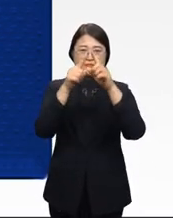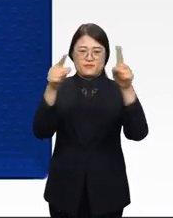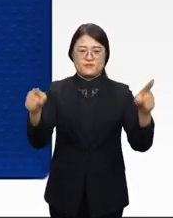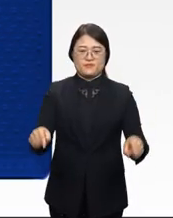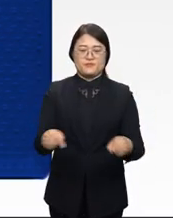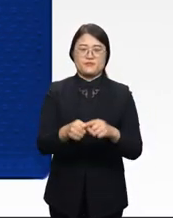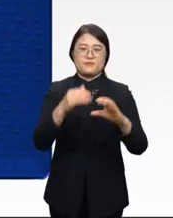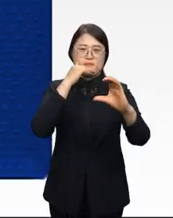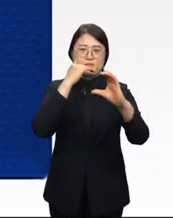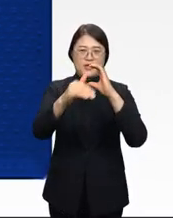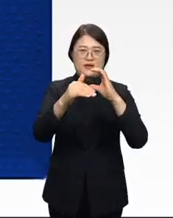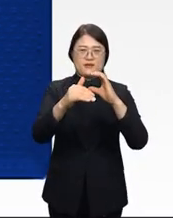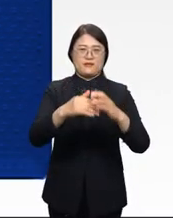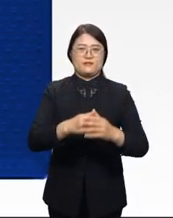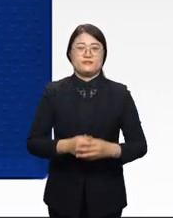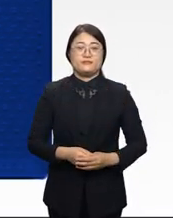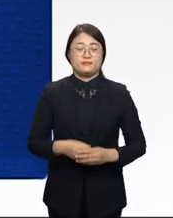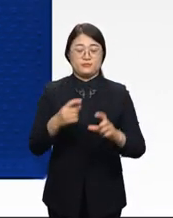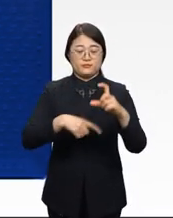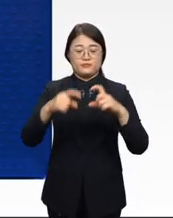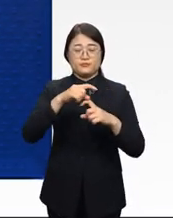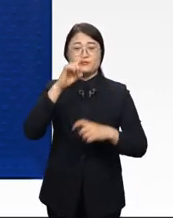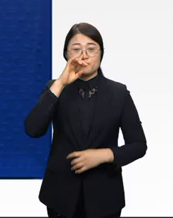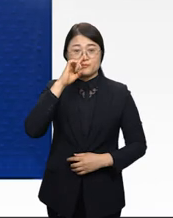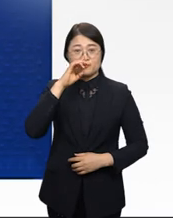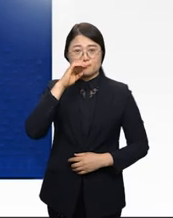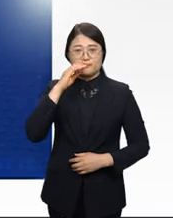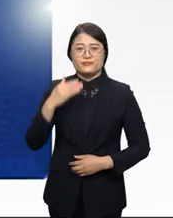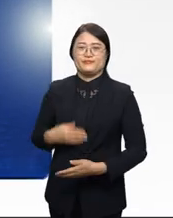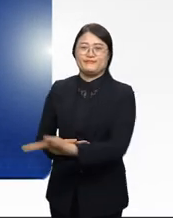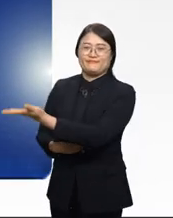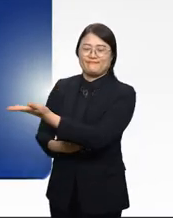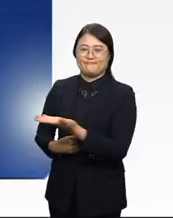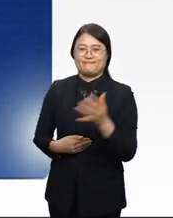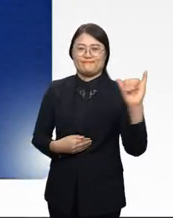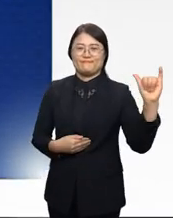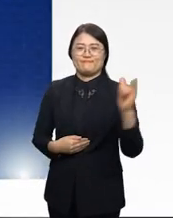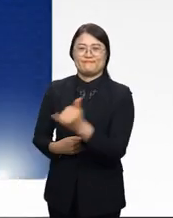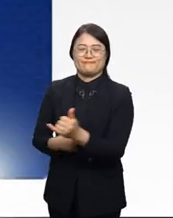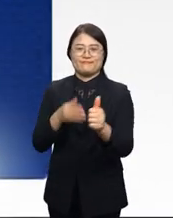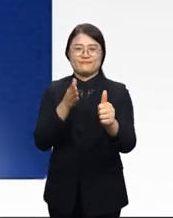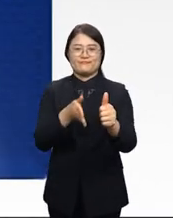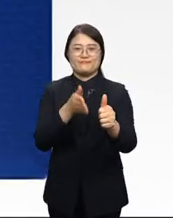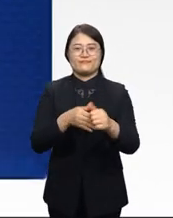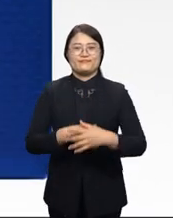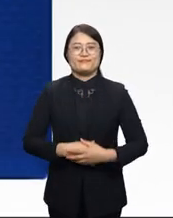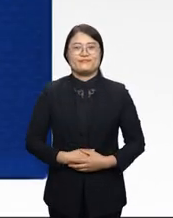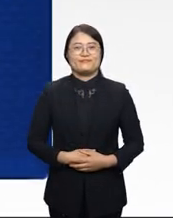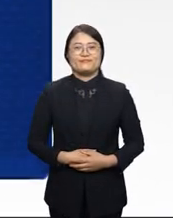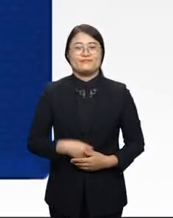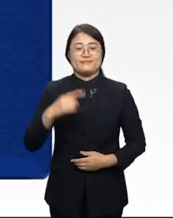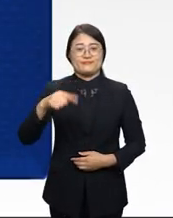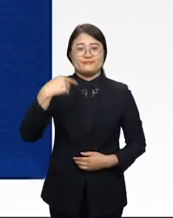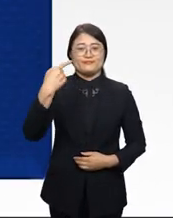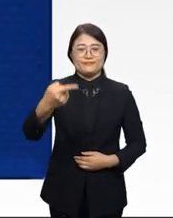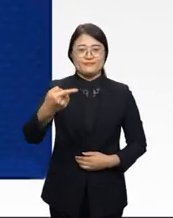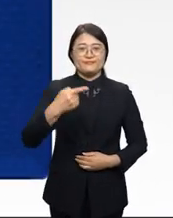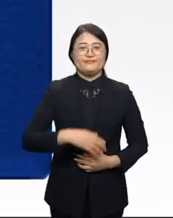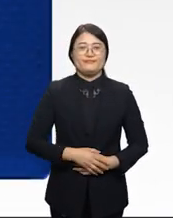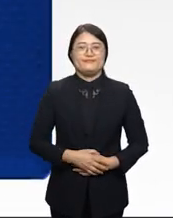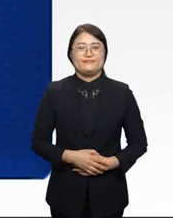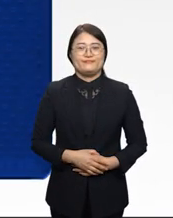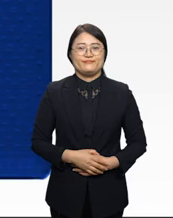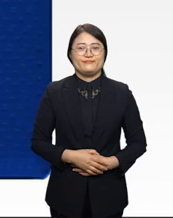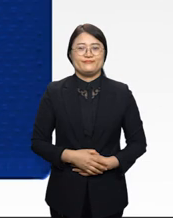됩니다. 이 밖에 궁금하신 사항은 일자리과 청년정책팀으로 문의 주시기 바랍니다.